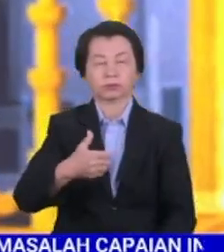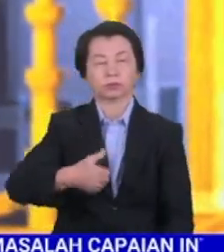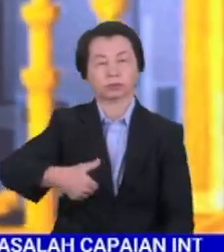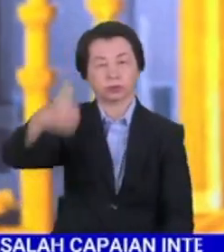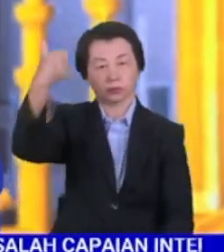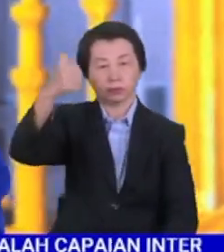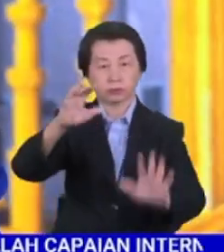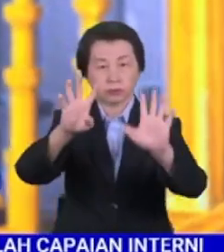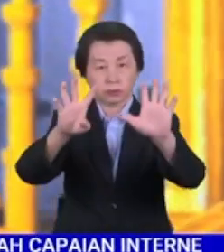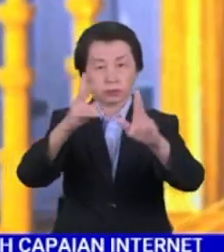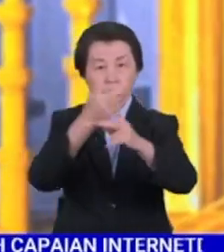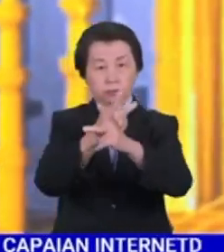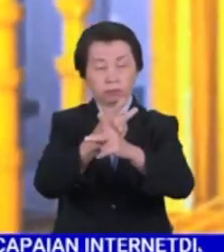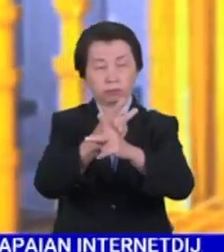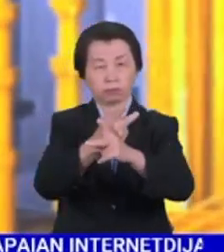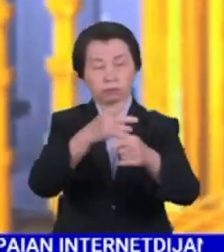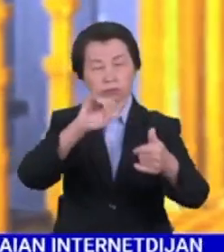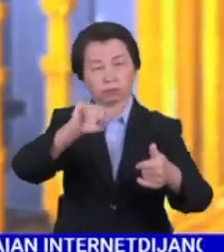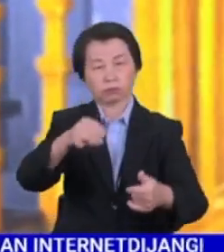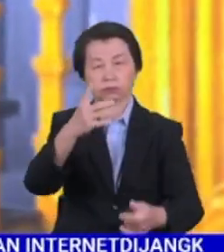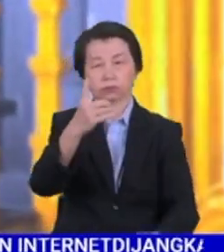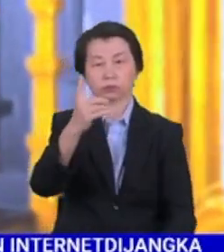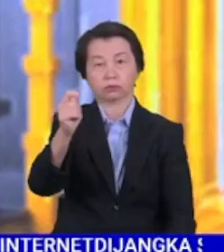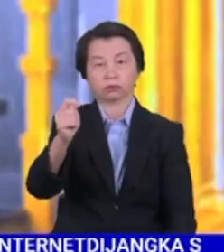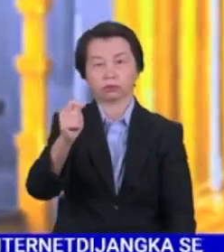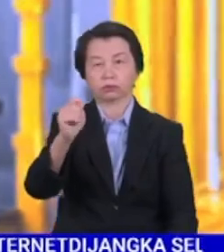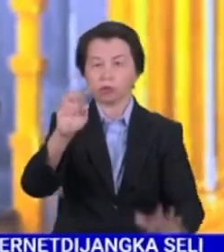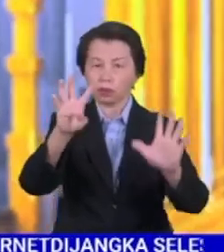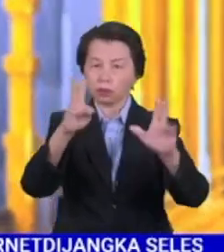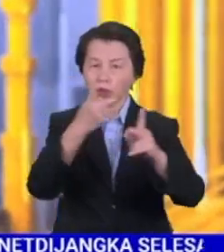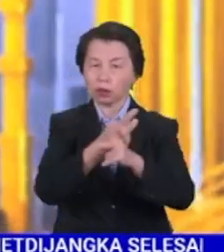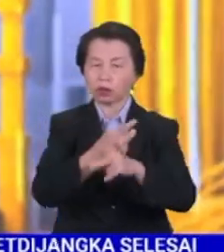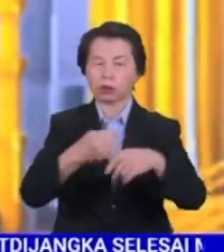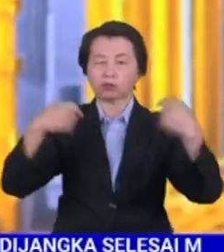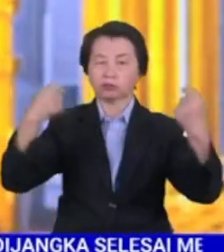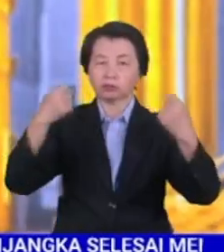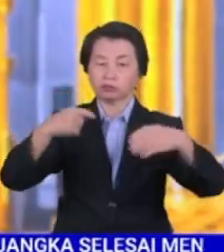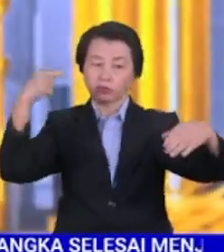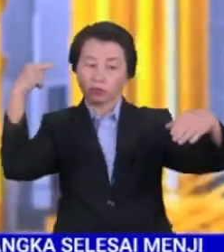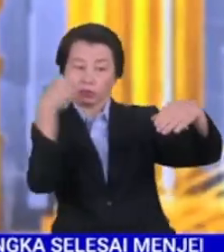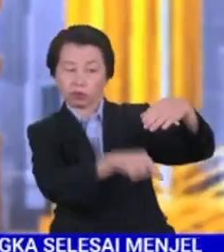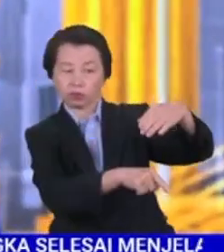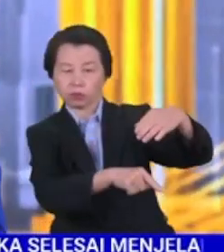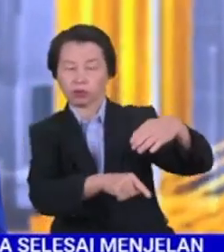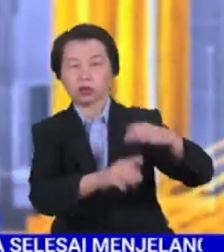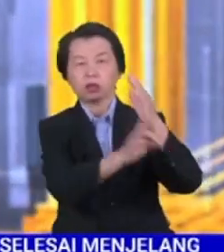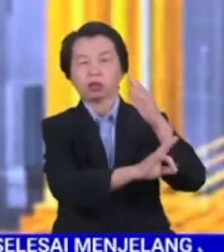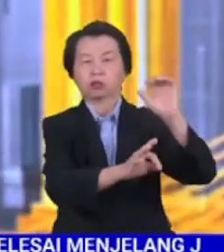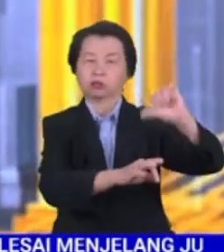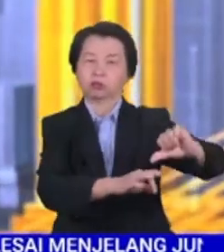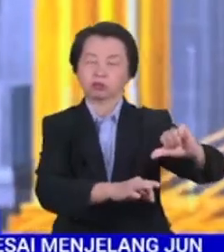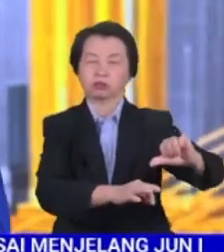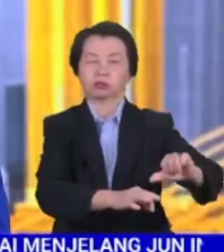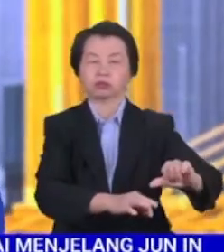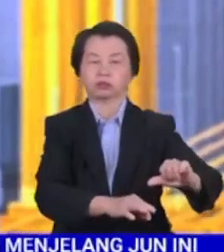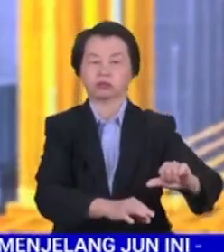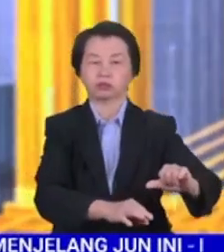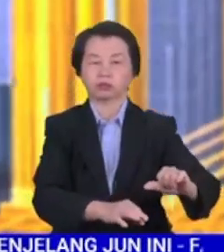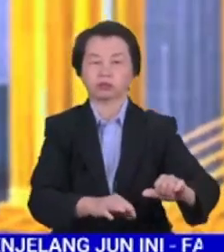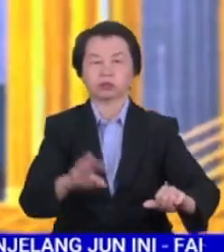Juara 9 kali berturut-turut Johor Darul Takzim JDT berpesta gol dengan membelasah Negeri Sembilan